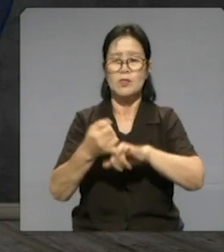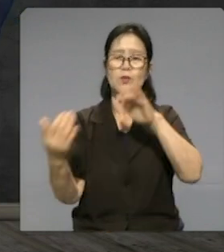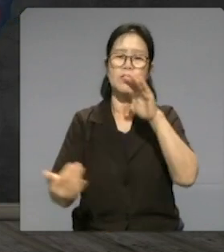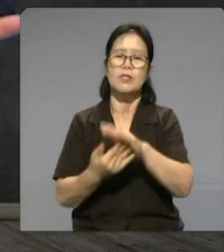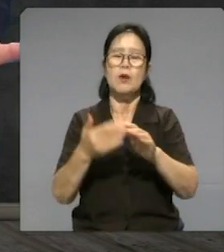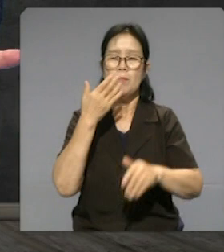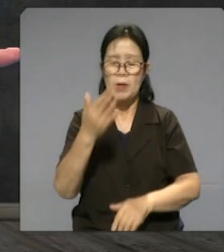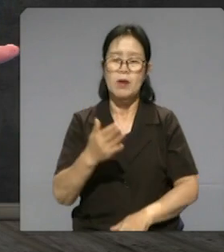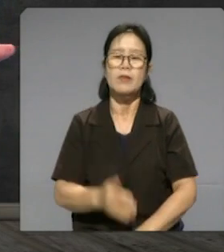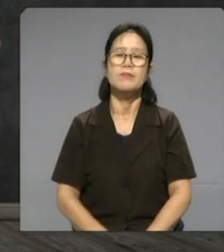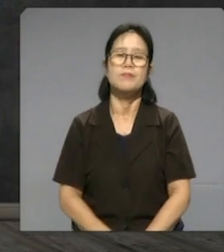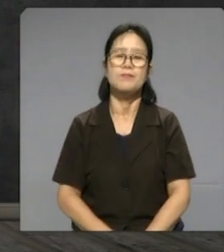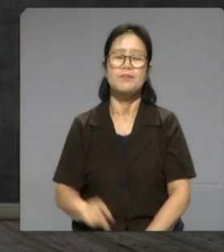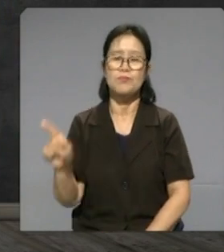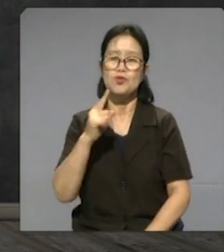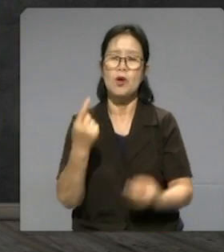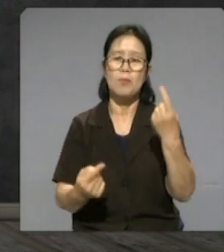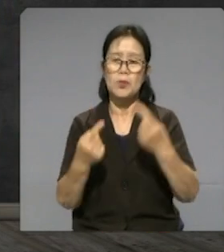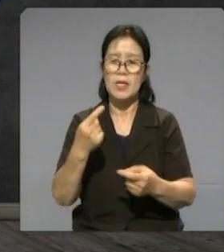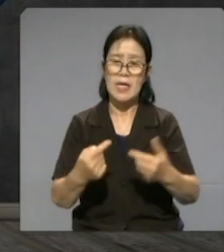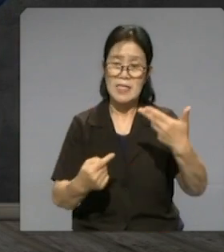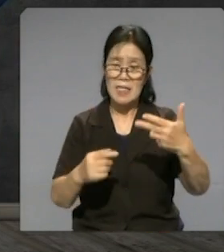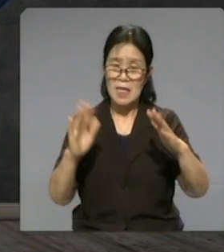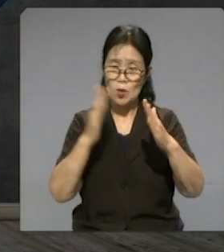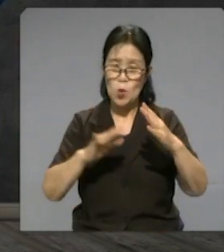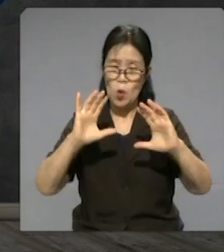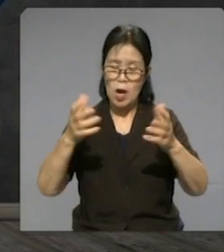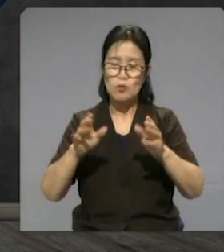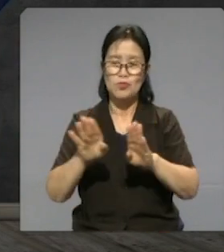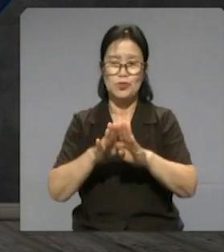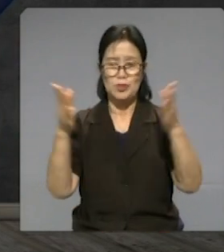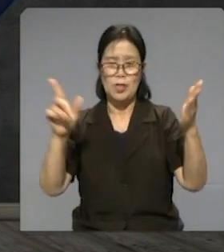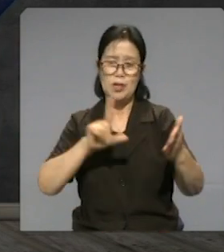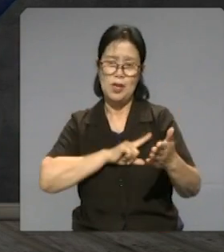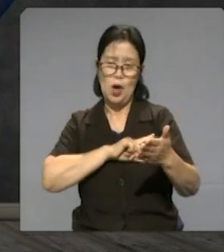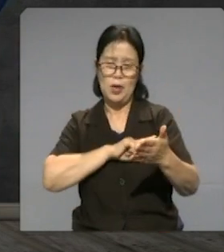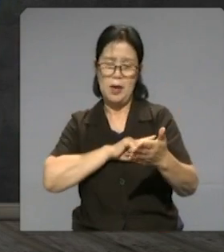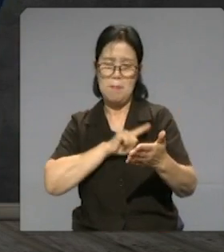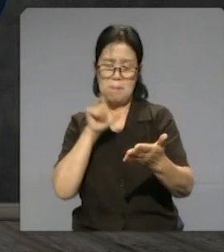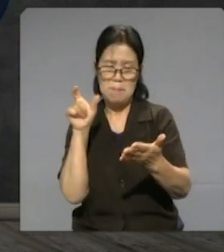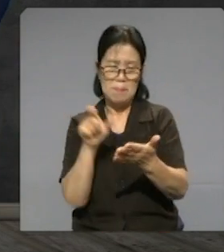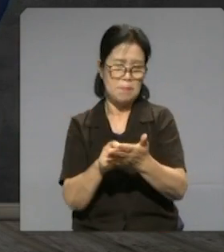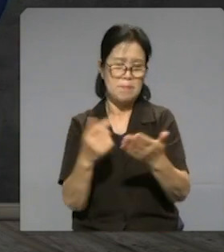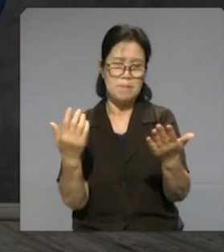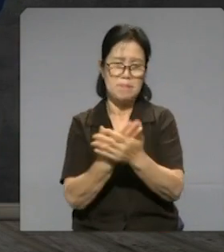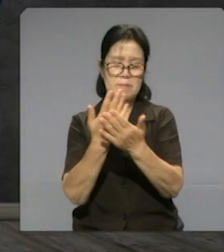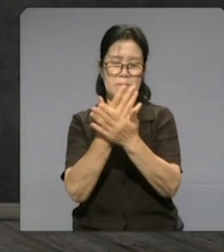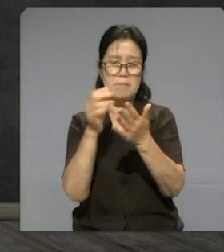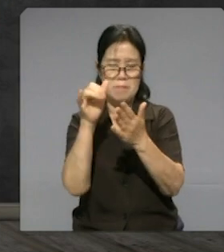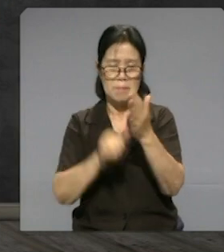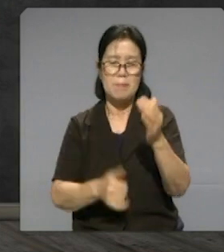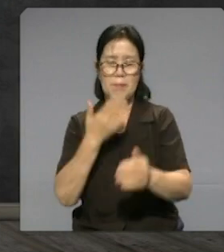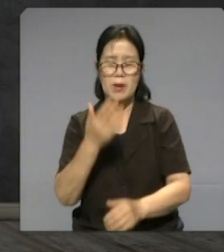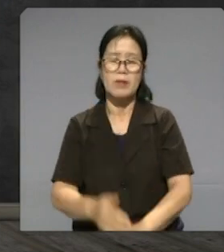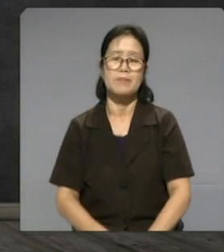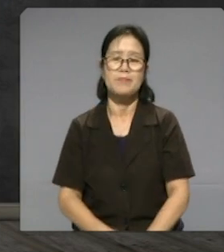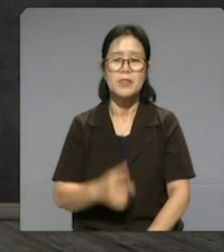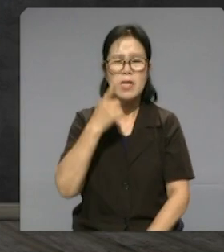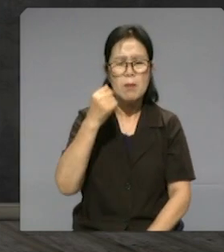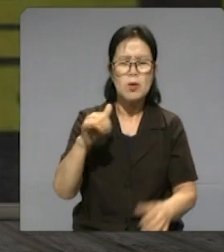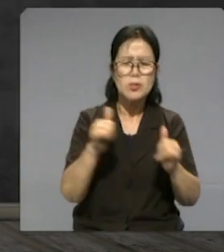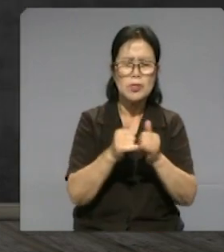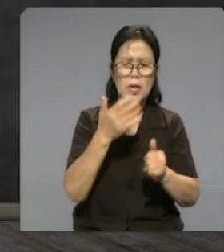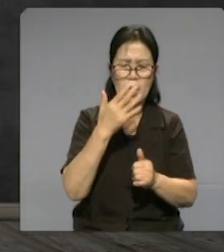가능하고, 무엇보다 7공화국 문을 여는 영예로운 역사를 쓸 수 있습니다. 일본은